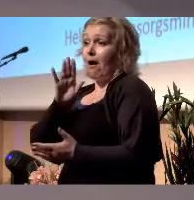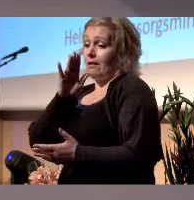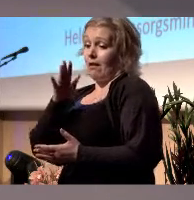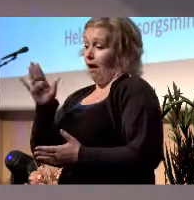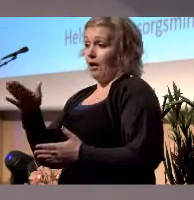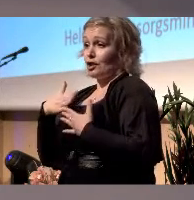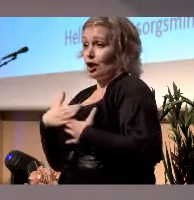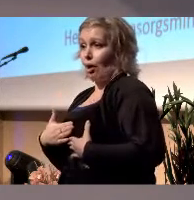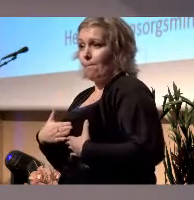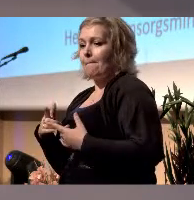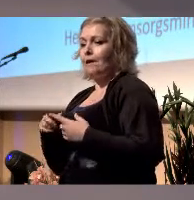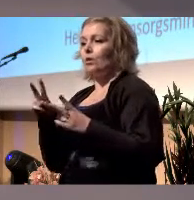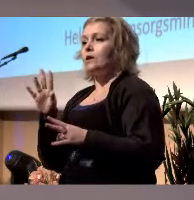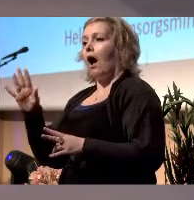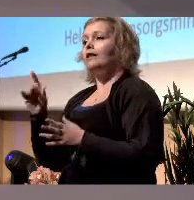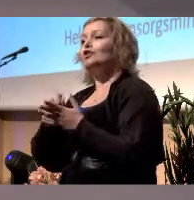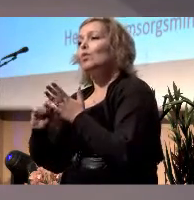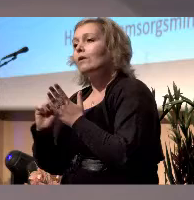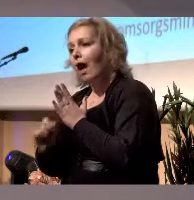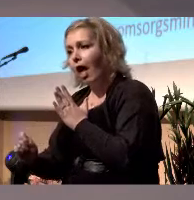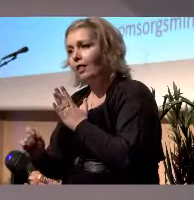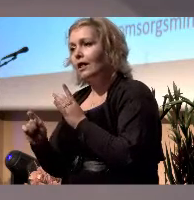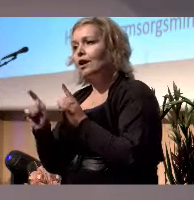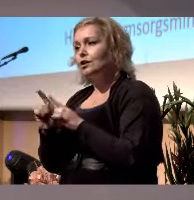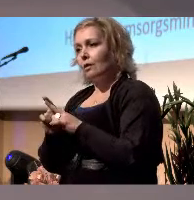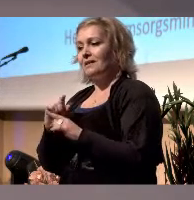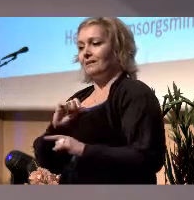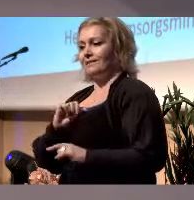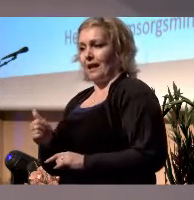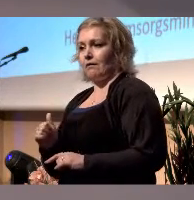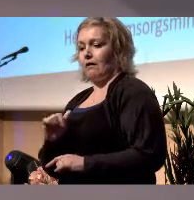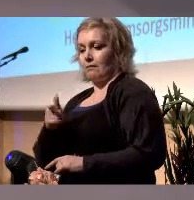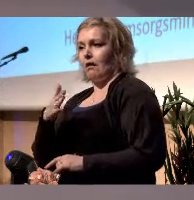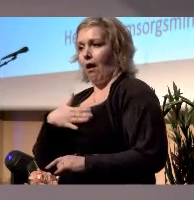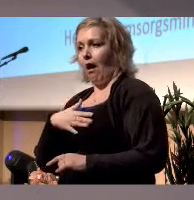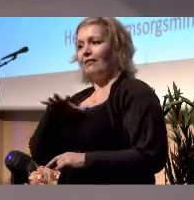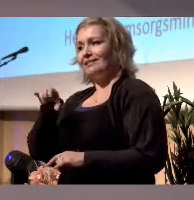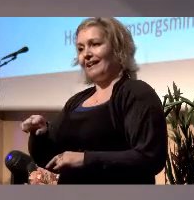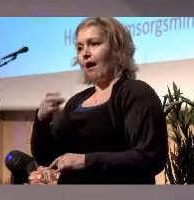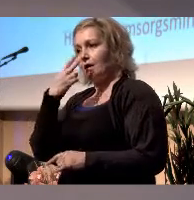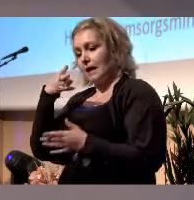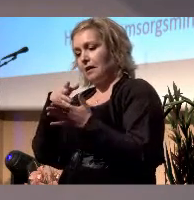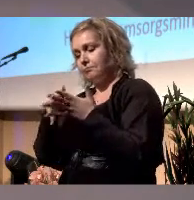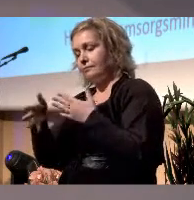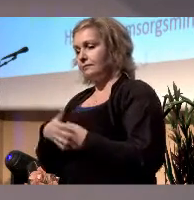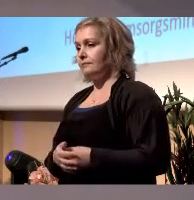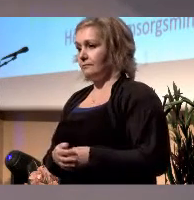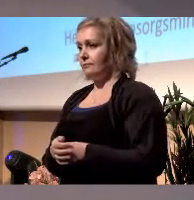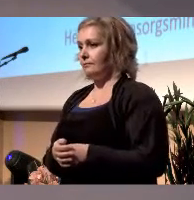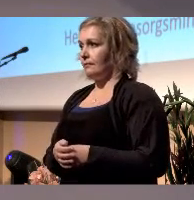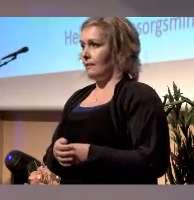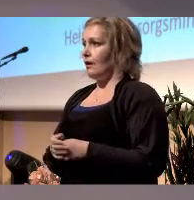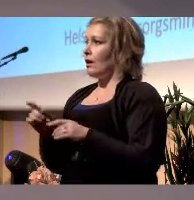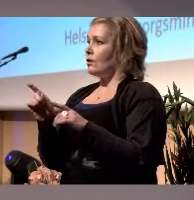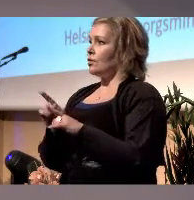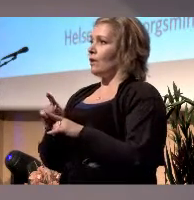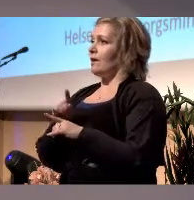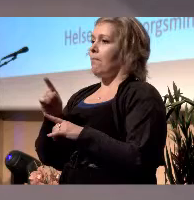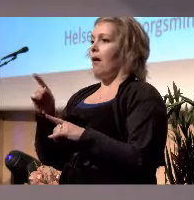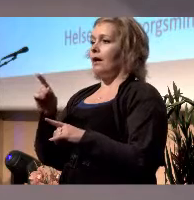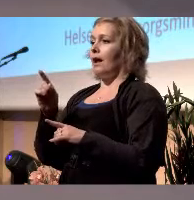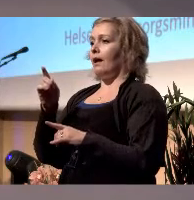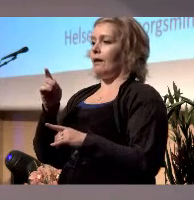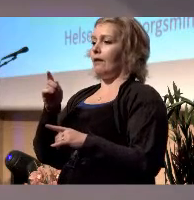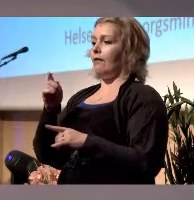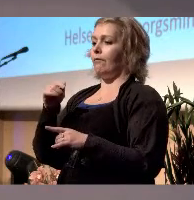kropp, det også hans journal, som han selvsagt skal ha tilgang til. Sånn får ikke bare